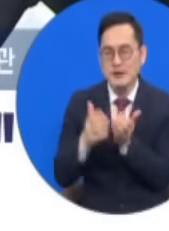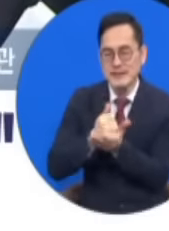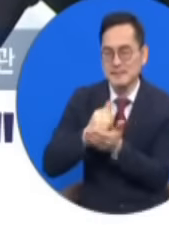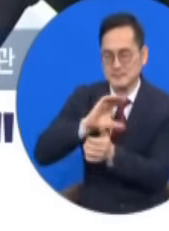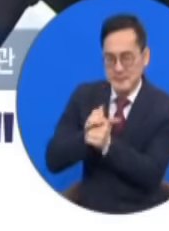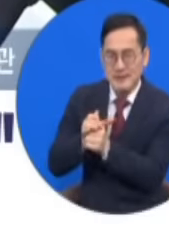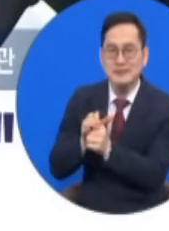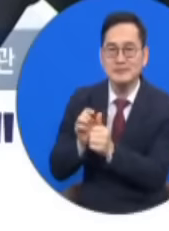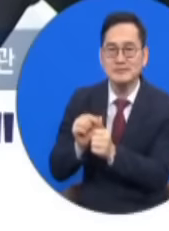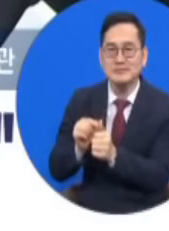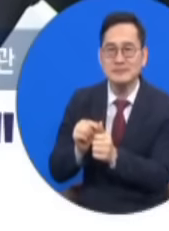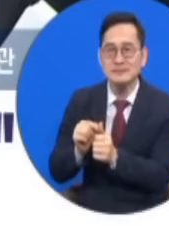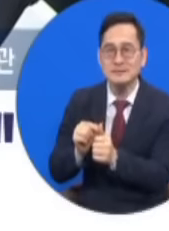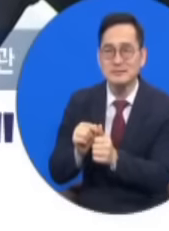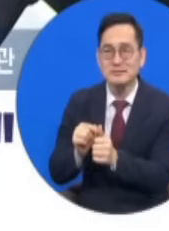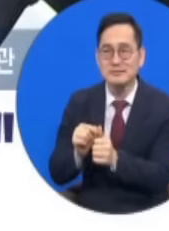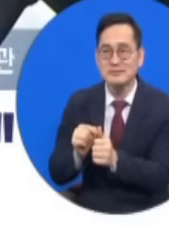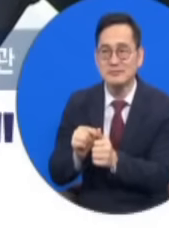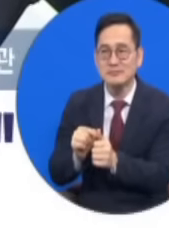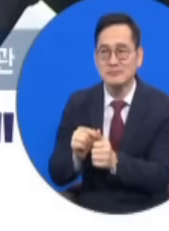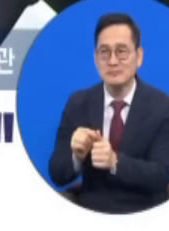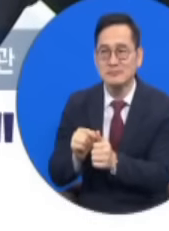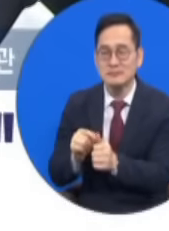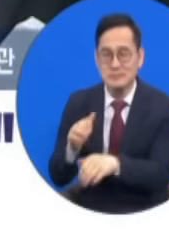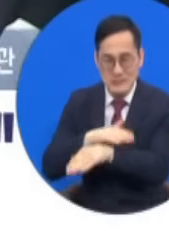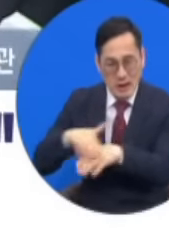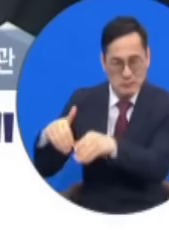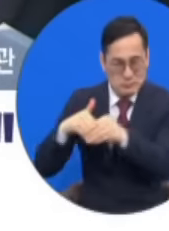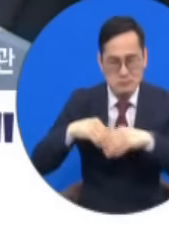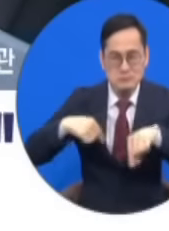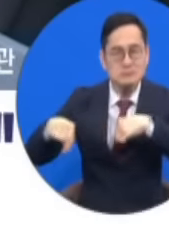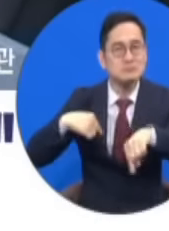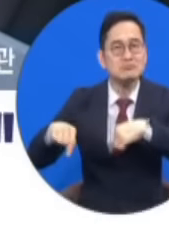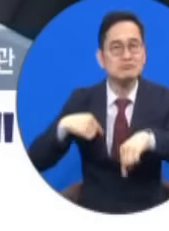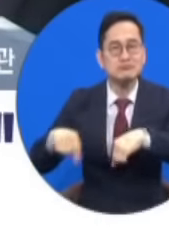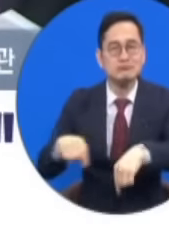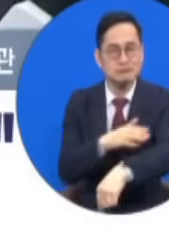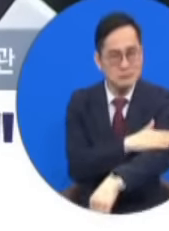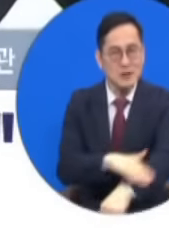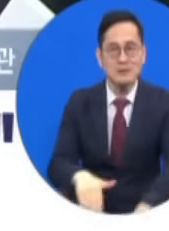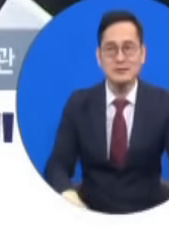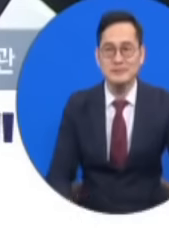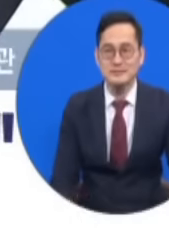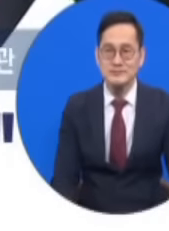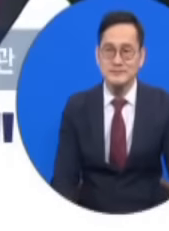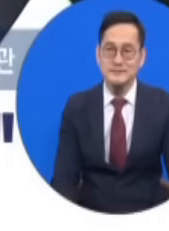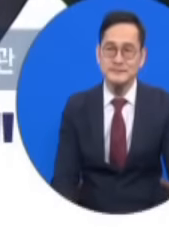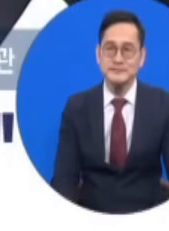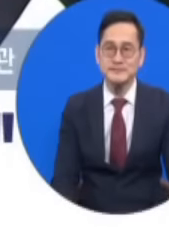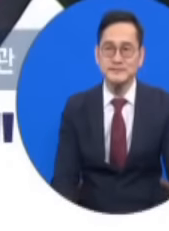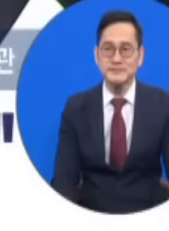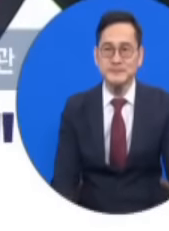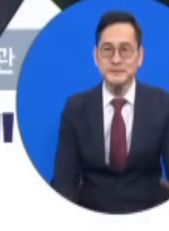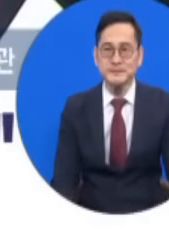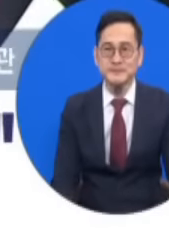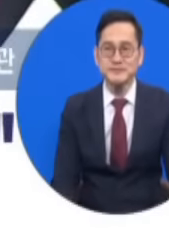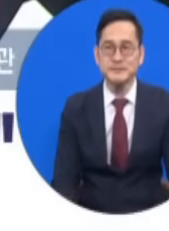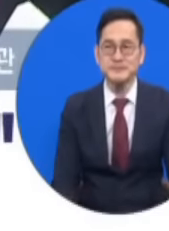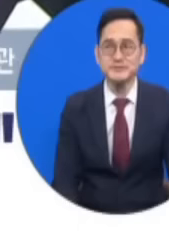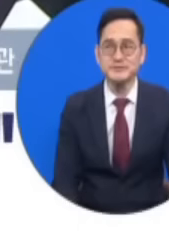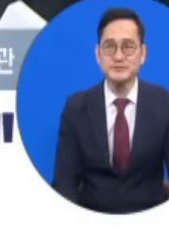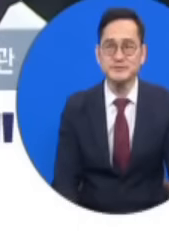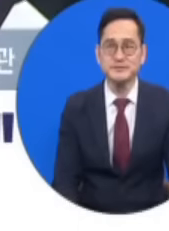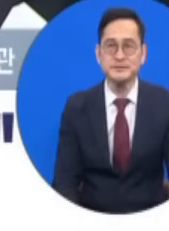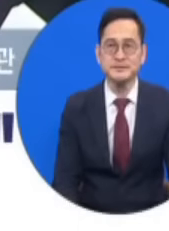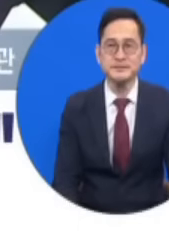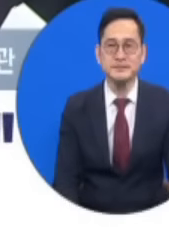뭐 최근에는 분위기가 좋지 않지만 어찌됐든 뭐 선거 국면 어려운 국면을 약간 유리한 국면으로 뭐 약간 전환시켰다 이런 평가는 좀